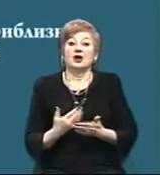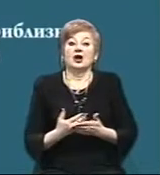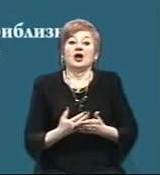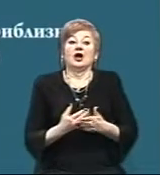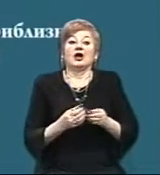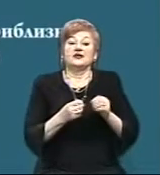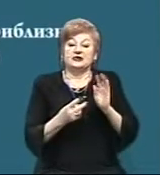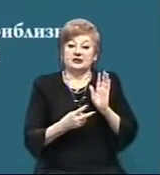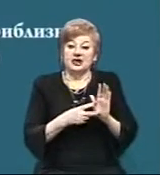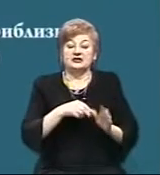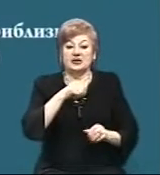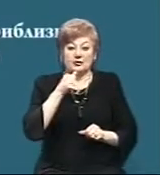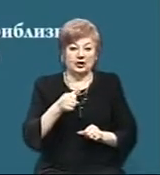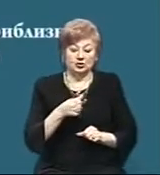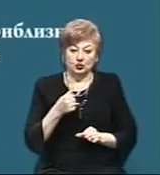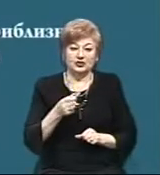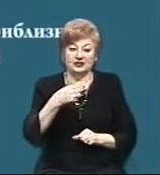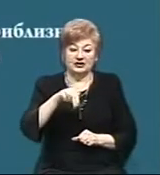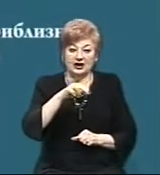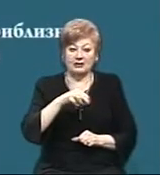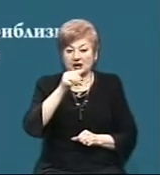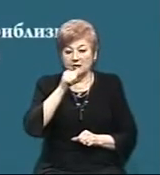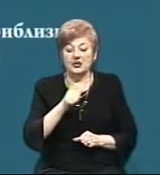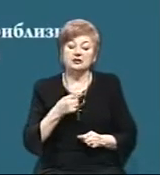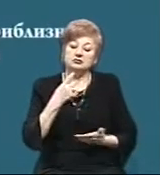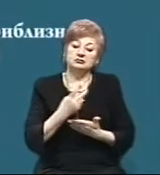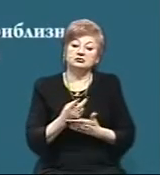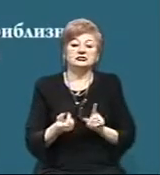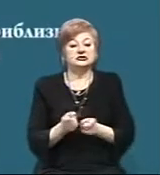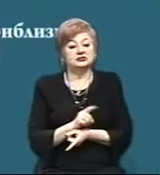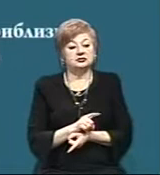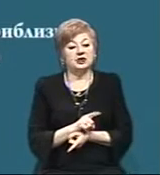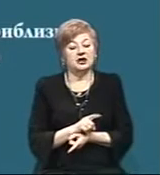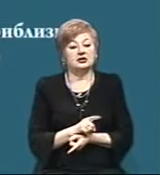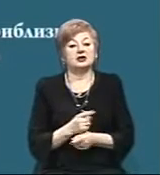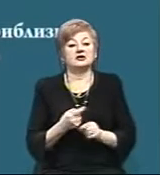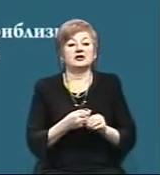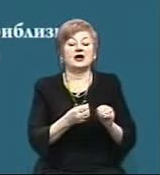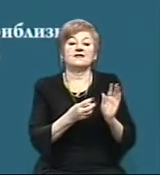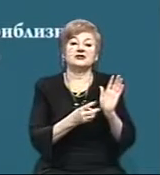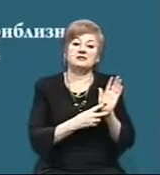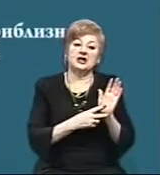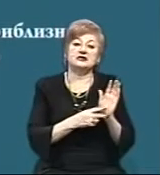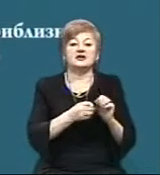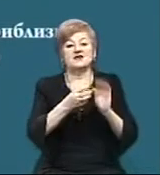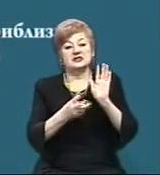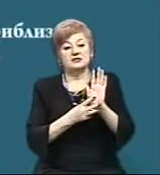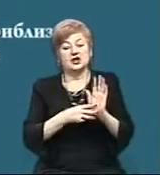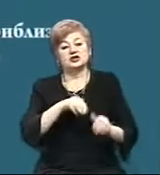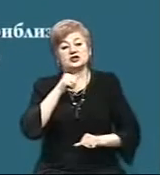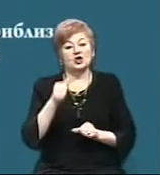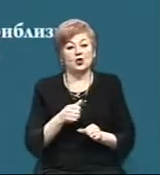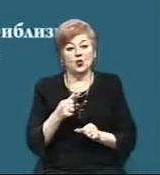2018-го результати віддзеркалюють найбільш значимі зміни між першою 2017 рік і другою 2018